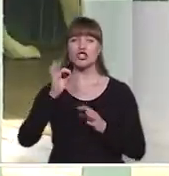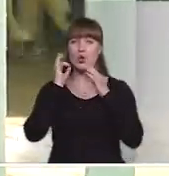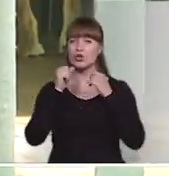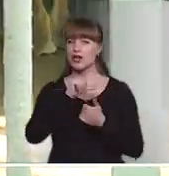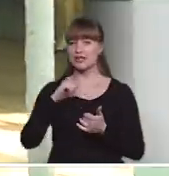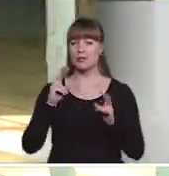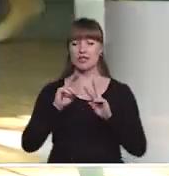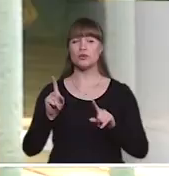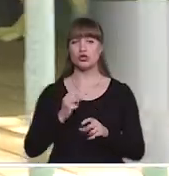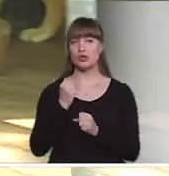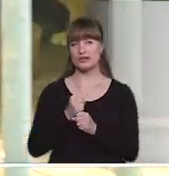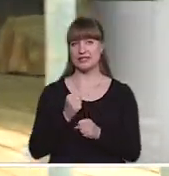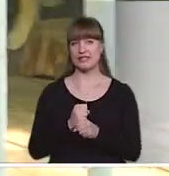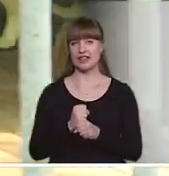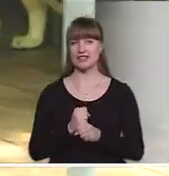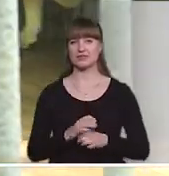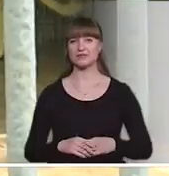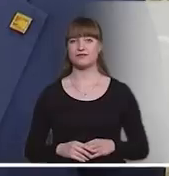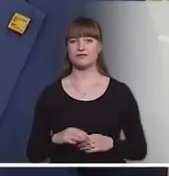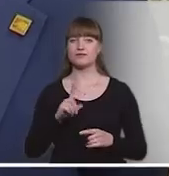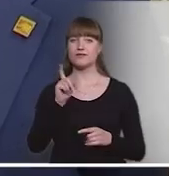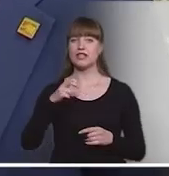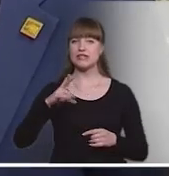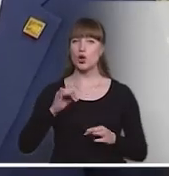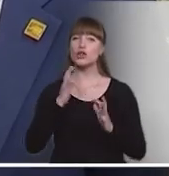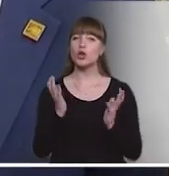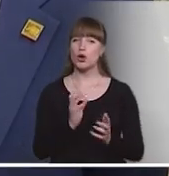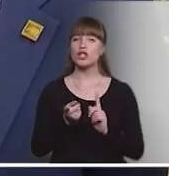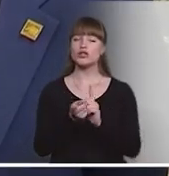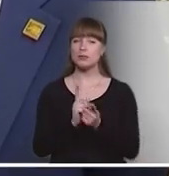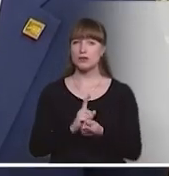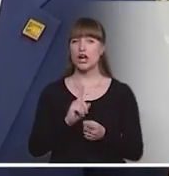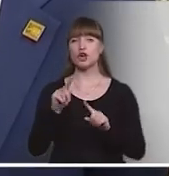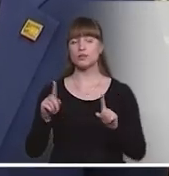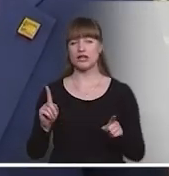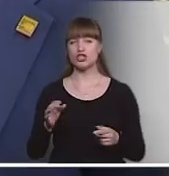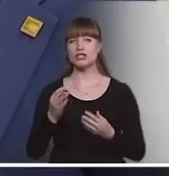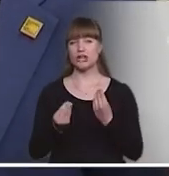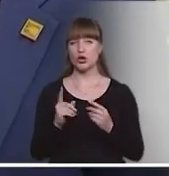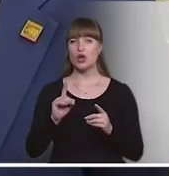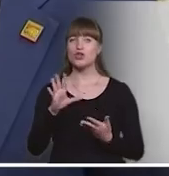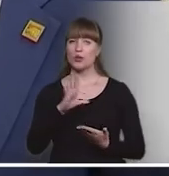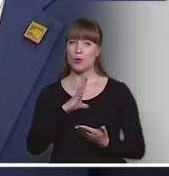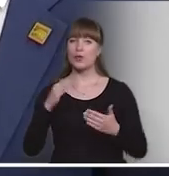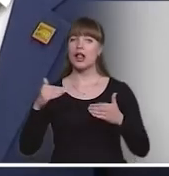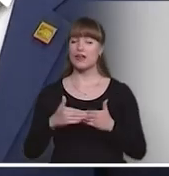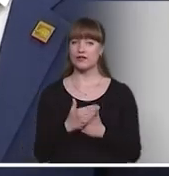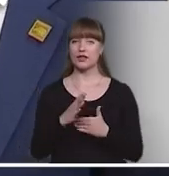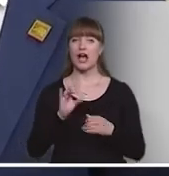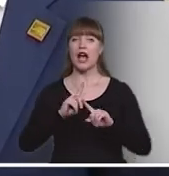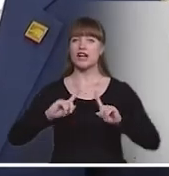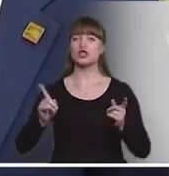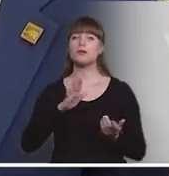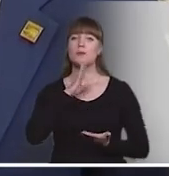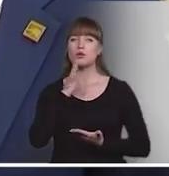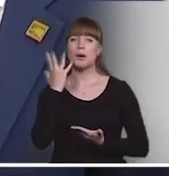большая кошка сама разберется, что с ней делать. Зоологи за ней ухаживают и меняют периодически игрушки, то есть, чтобы ее было в новинку.